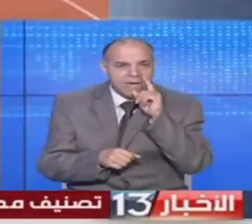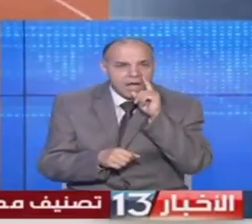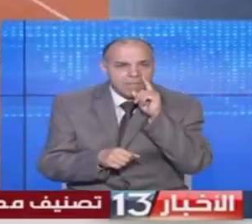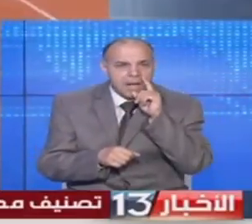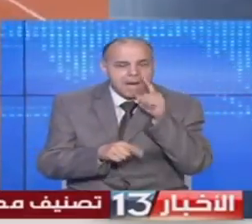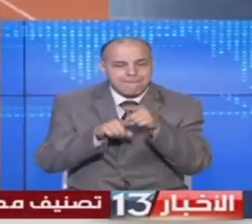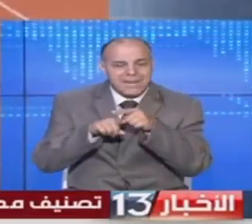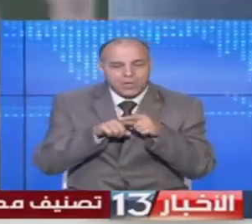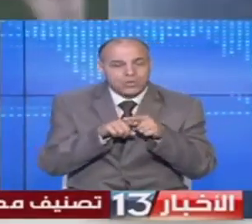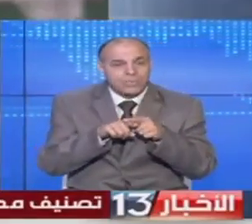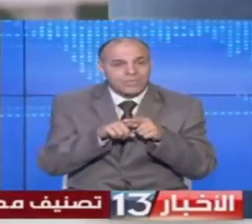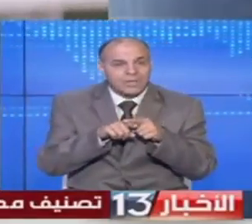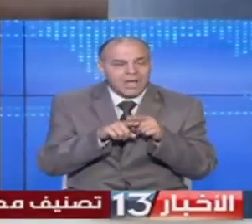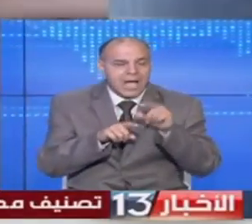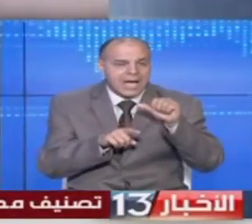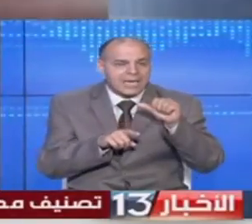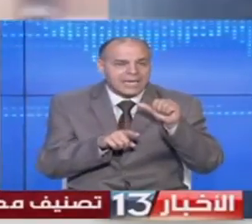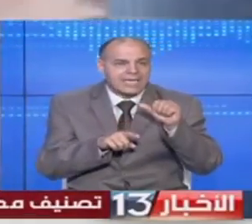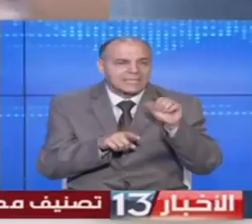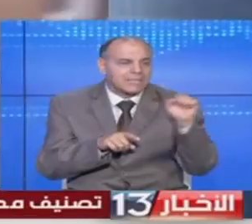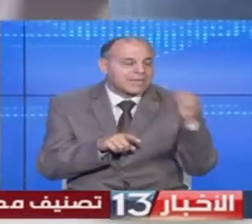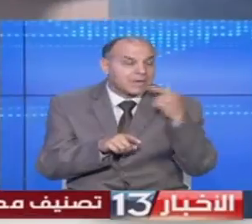البلاروسيه الينا